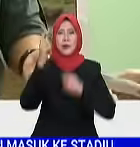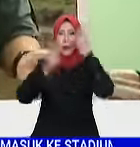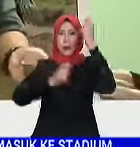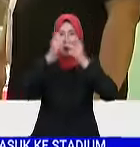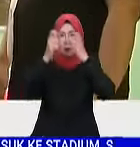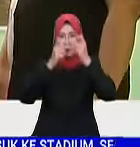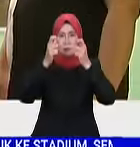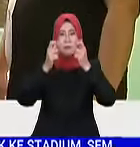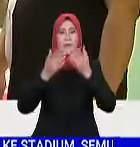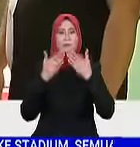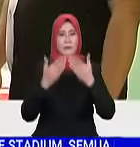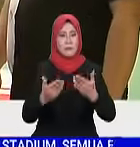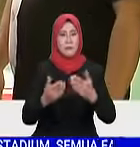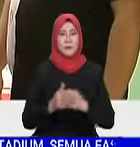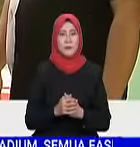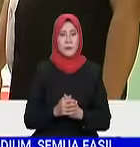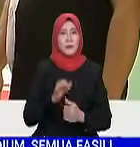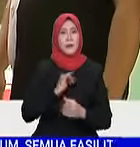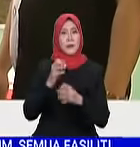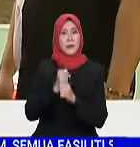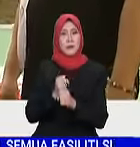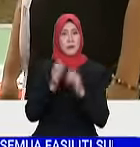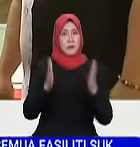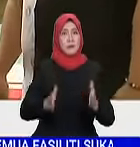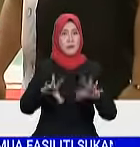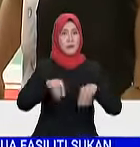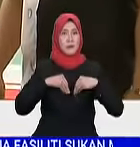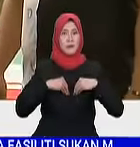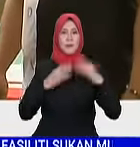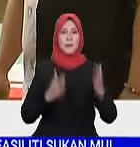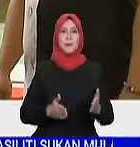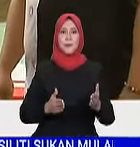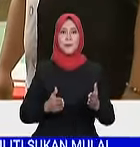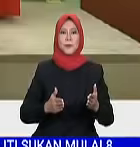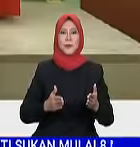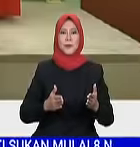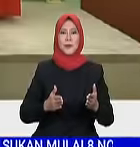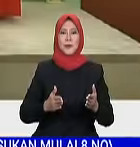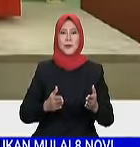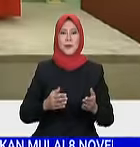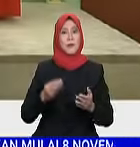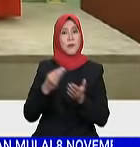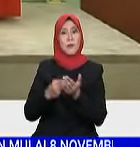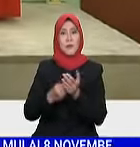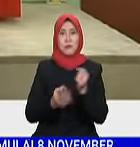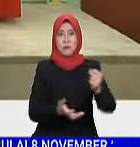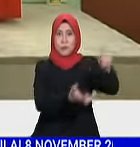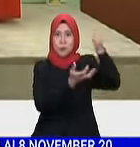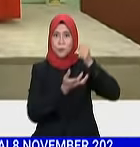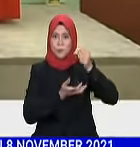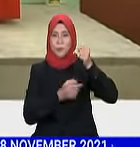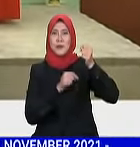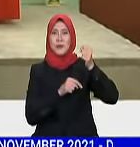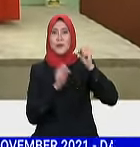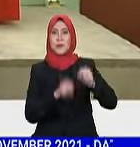karena kami dapat nih salah seorang daripada penerima lah Sabah New Deal ini. Dengan adanya geran ini kami sedikit